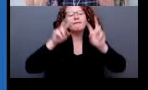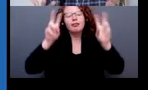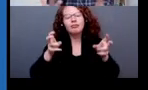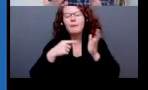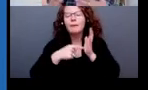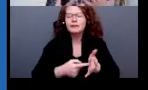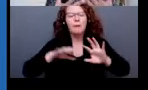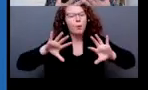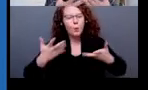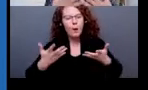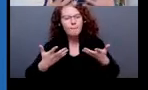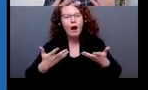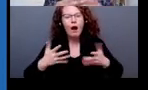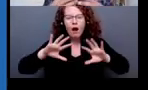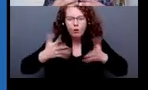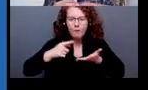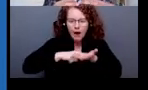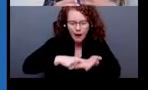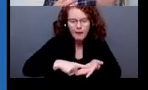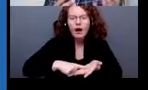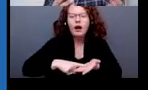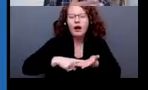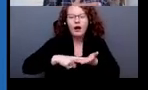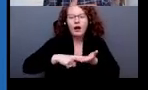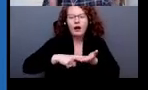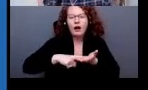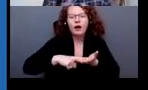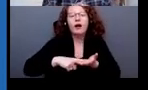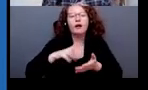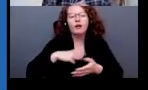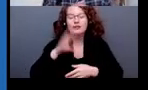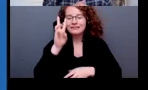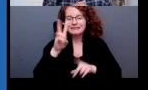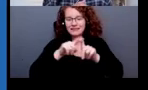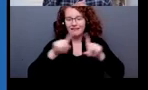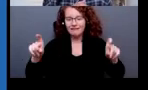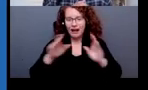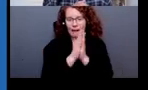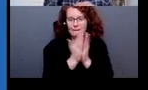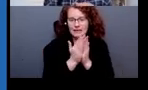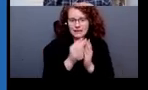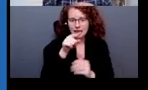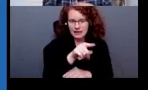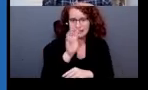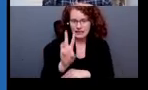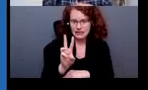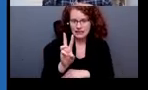les gestes de la réparation. Donc il y a eu 6 fanzines qui ont été produites durant le projet de